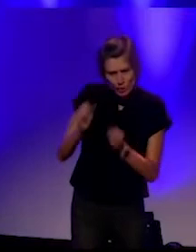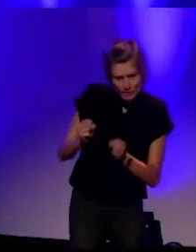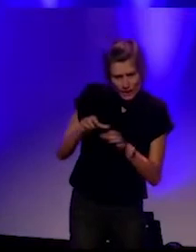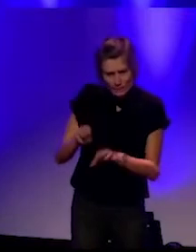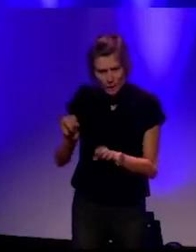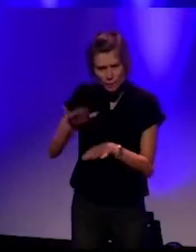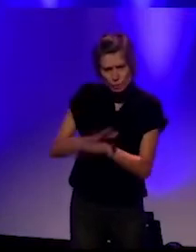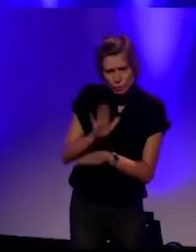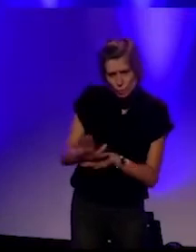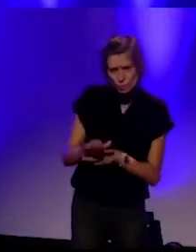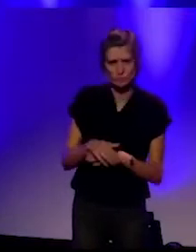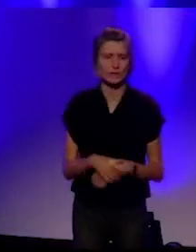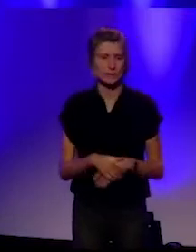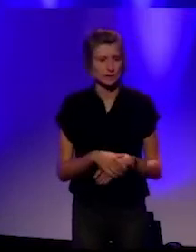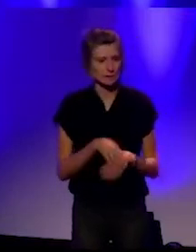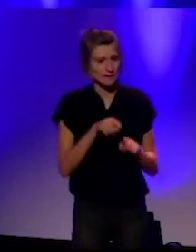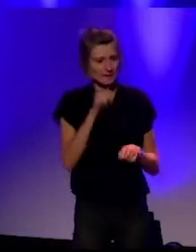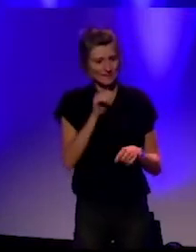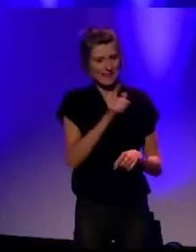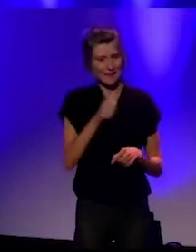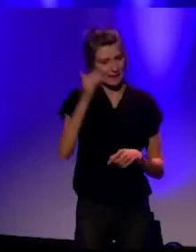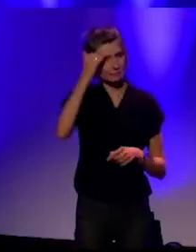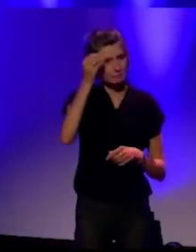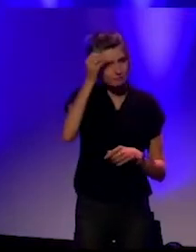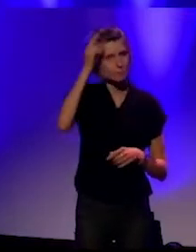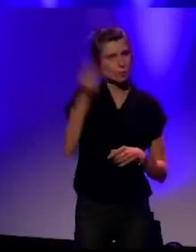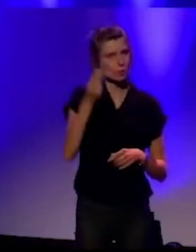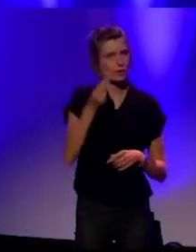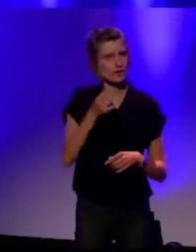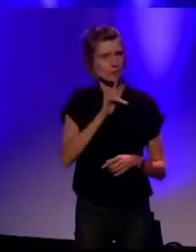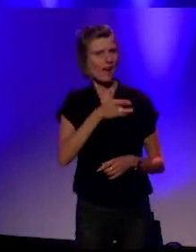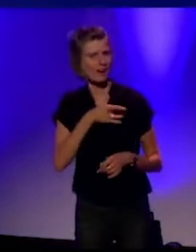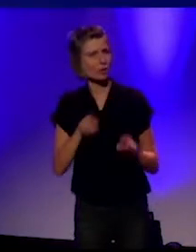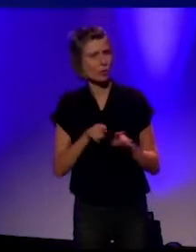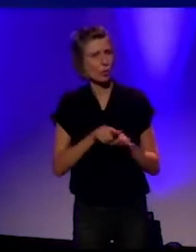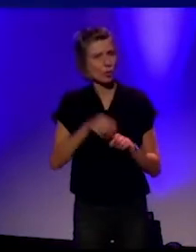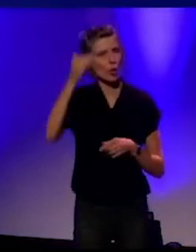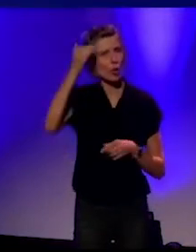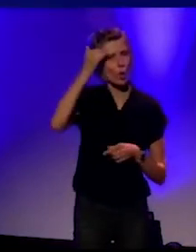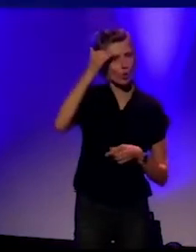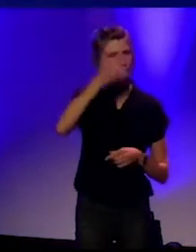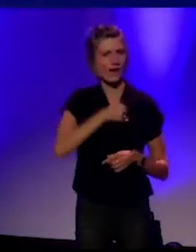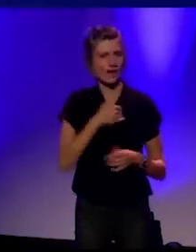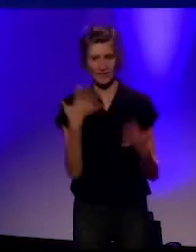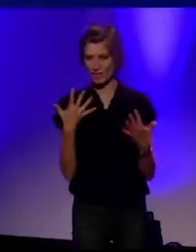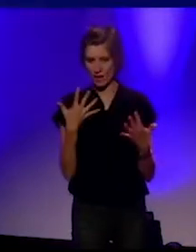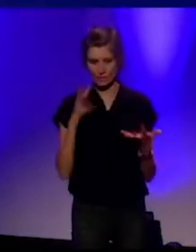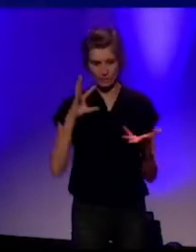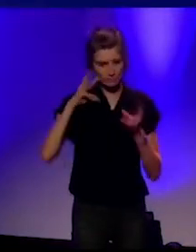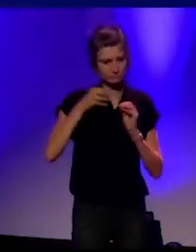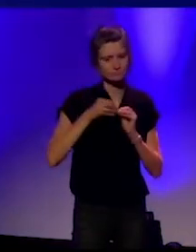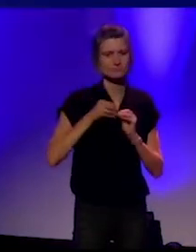ook op hun hart. Het hoofd, het hart en de handen komen samen in veel van die vormen van